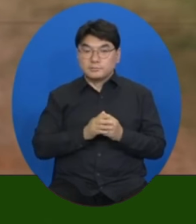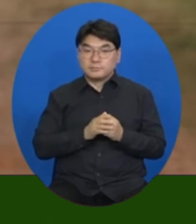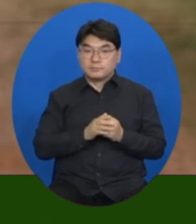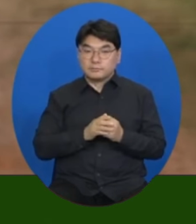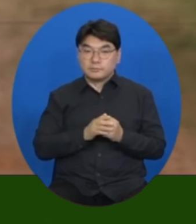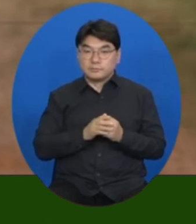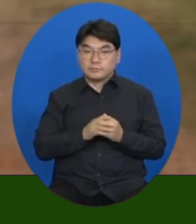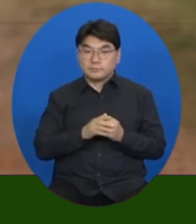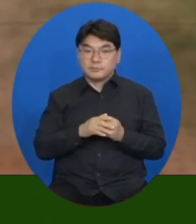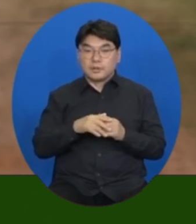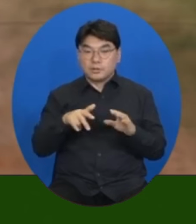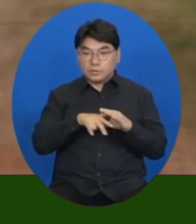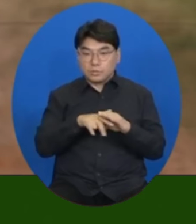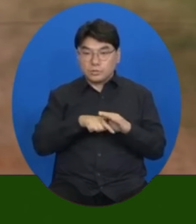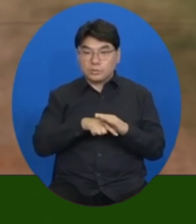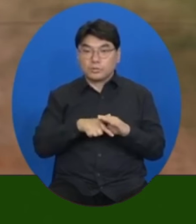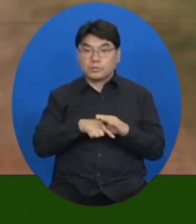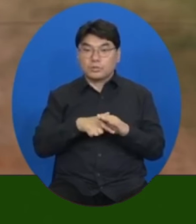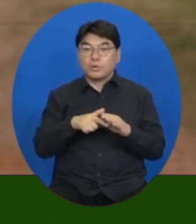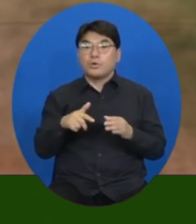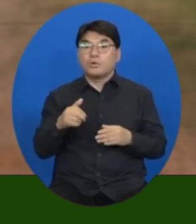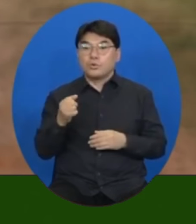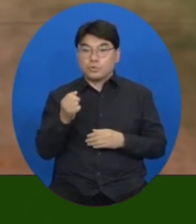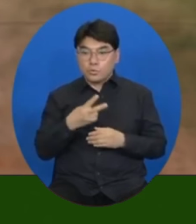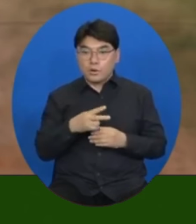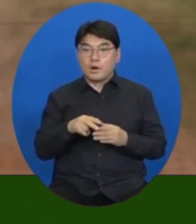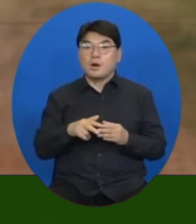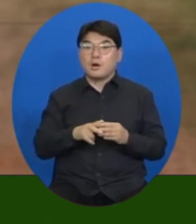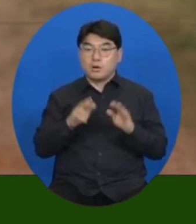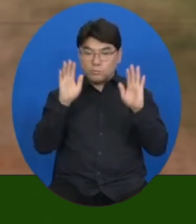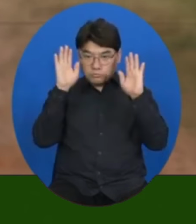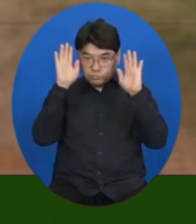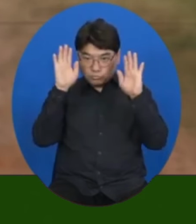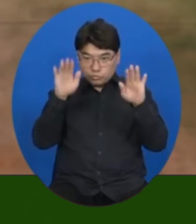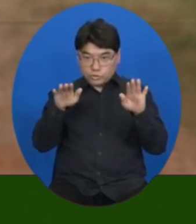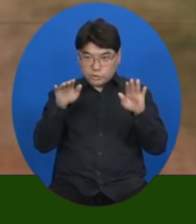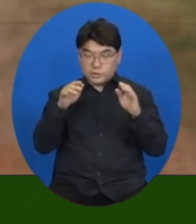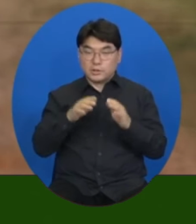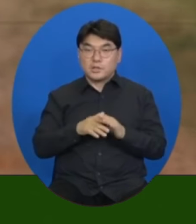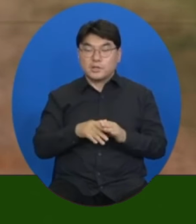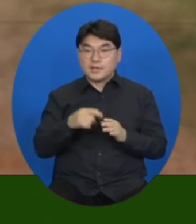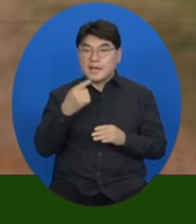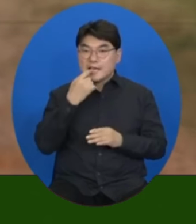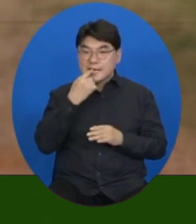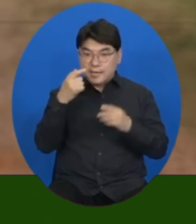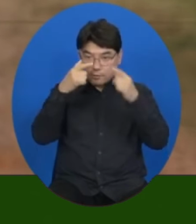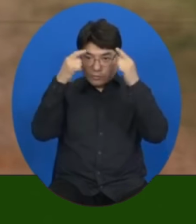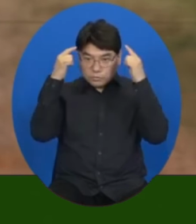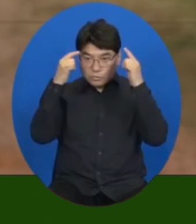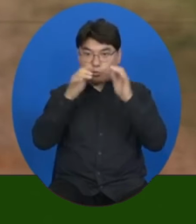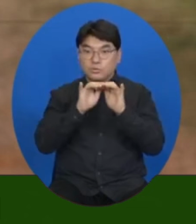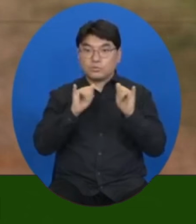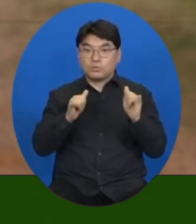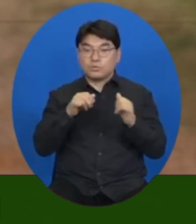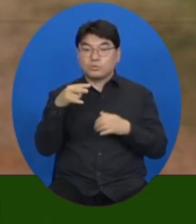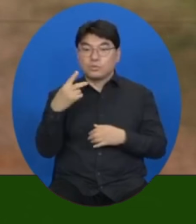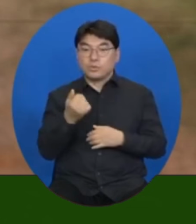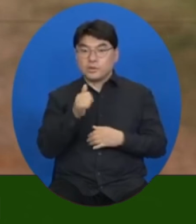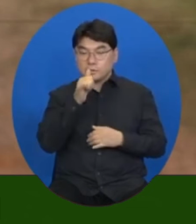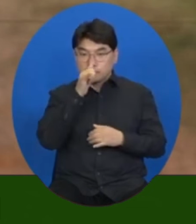무슬림들도 있고 힌두 교인도 있습니다 그렇다 보니 기도를 이렇게 하고 마칩니다